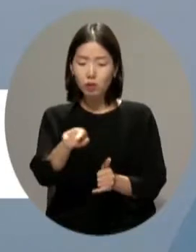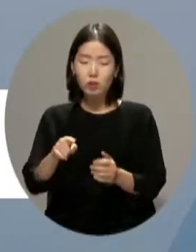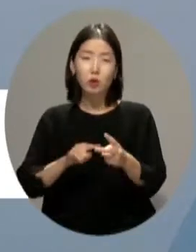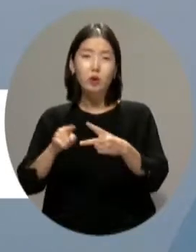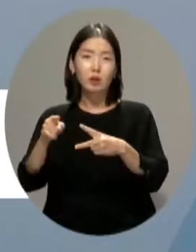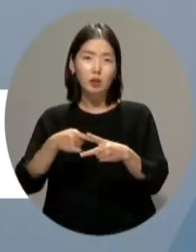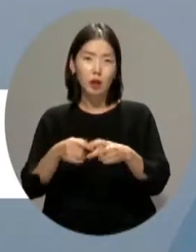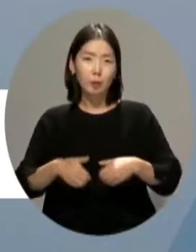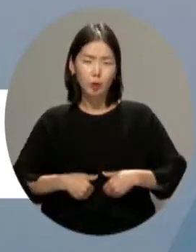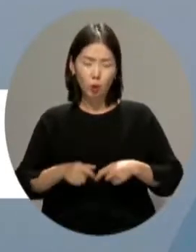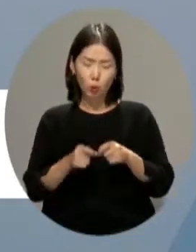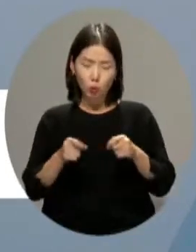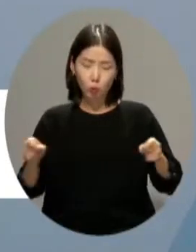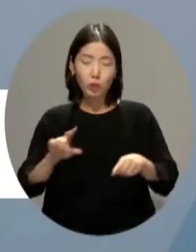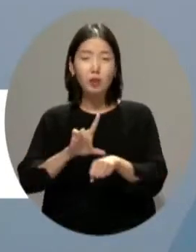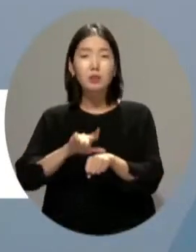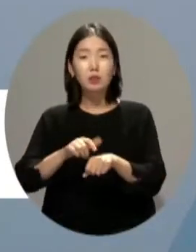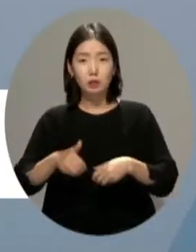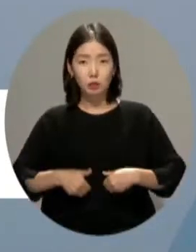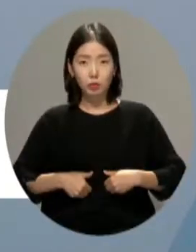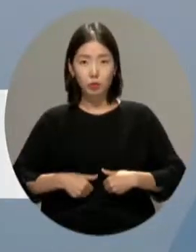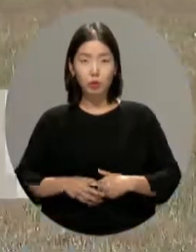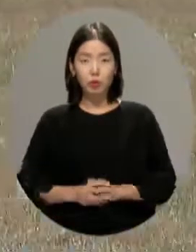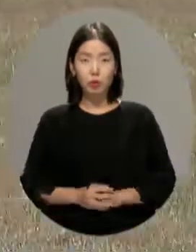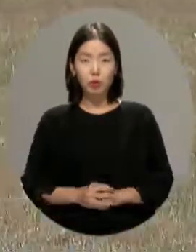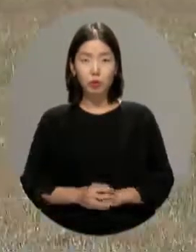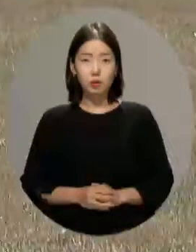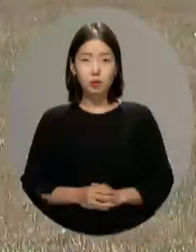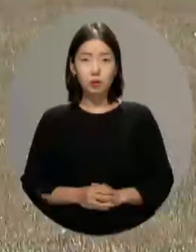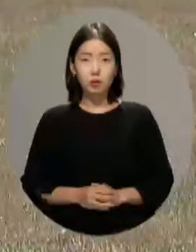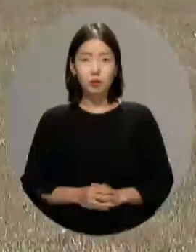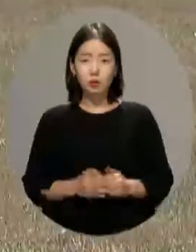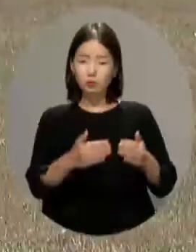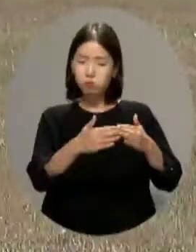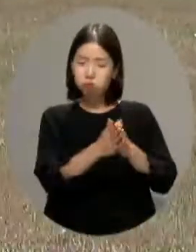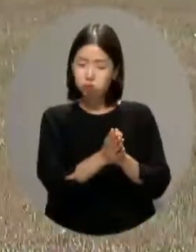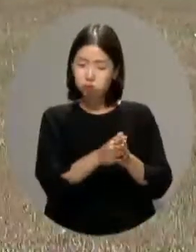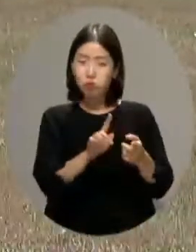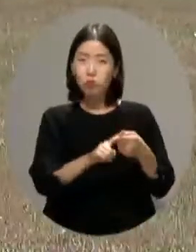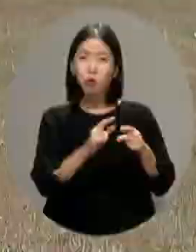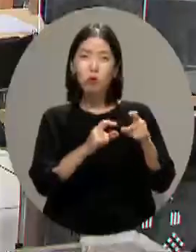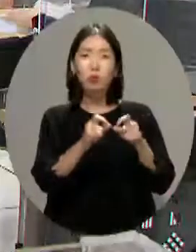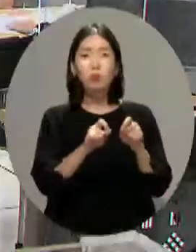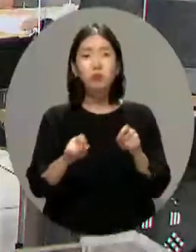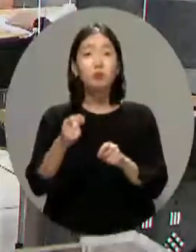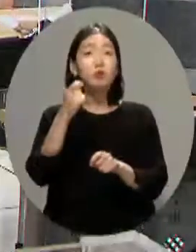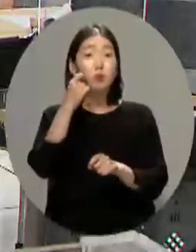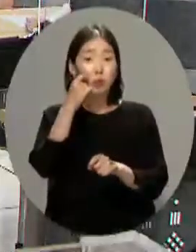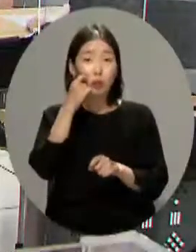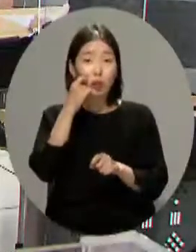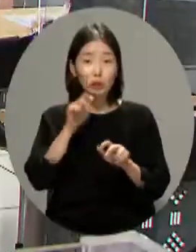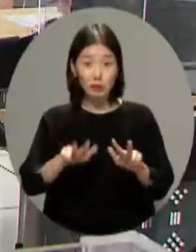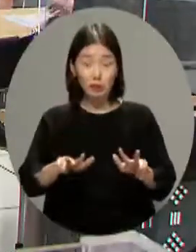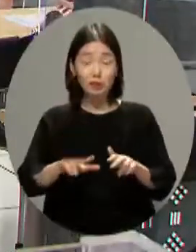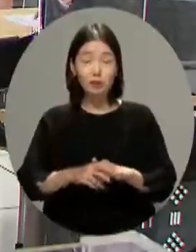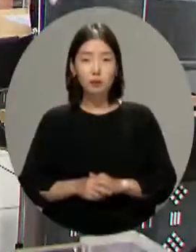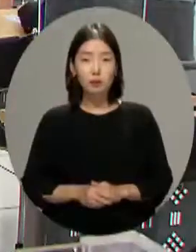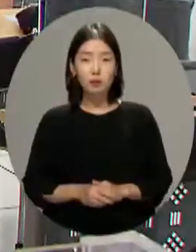필요한 오랜 시간이 필요한 문제라고 생각합니다. 폐교 논의를 더 이상 미룰 수 없는 시점이 된